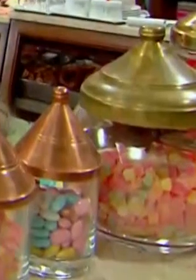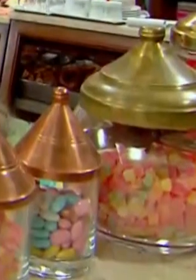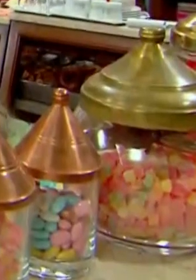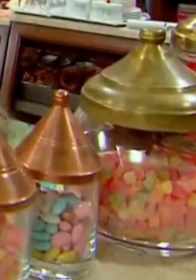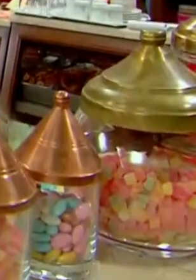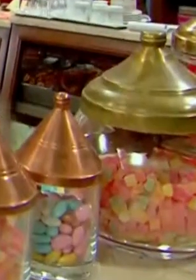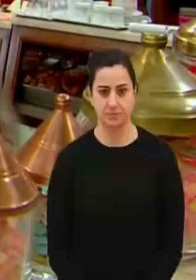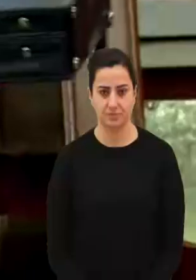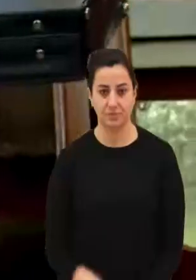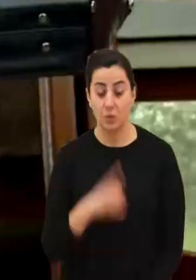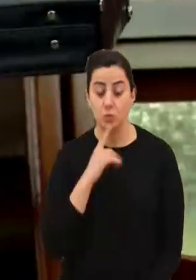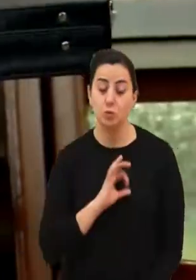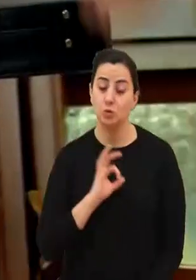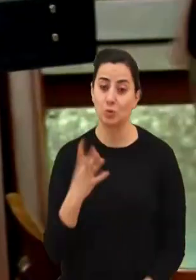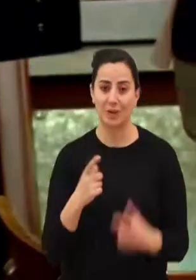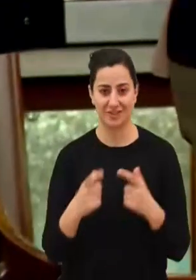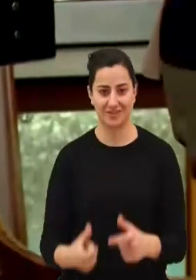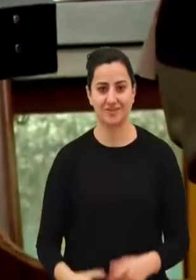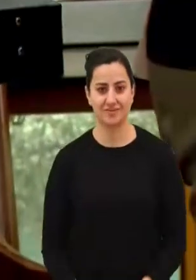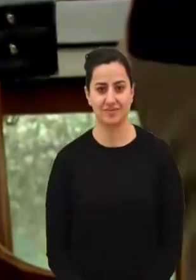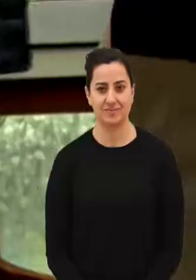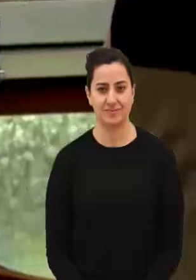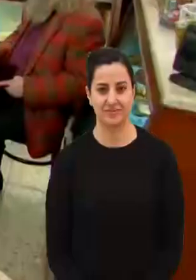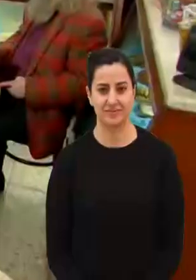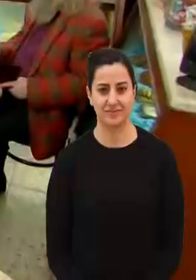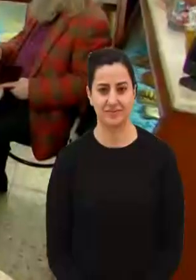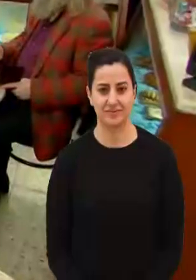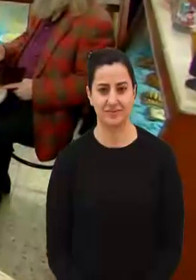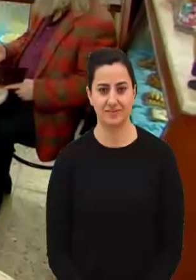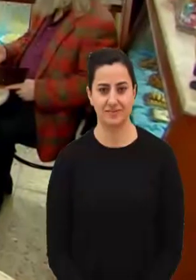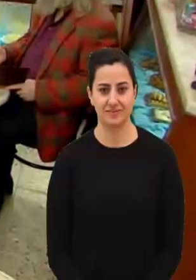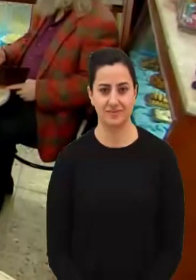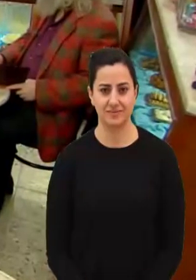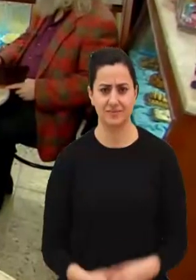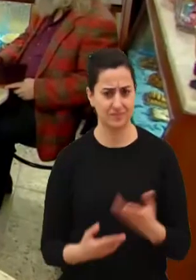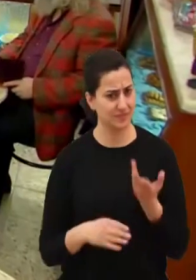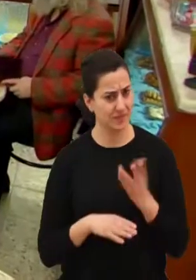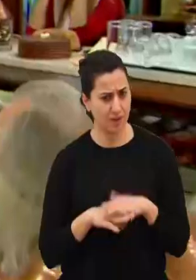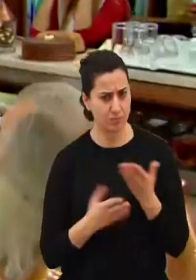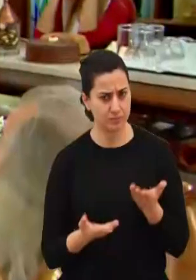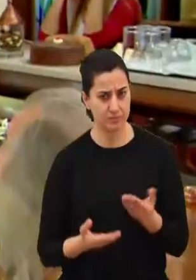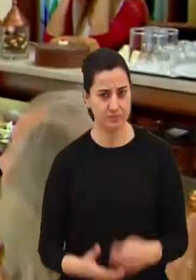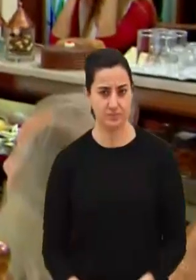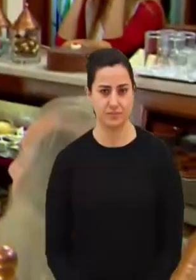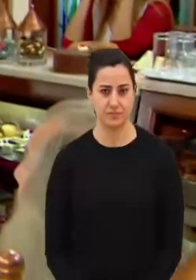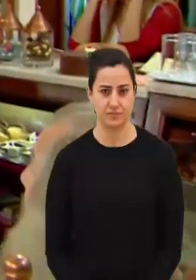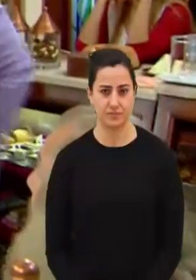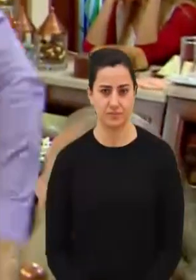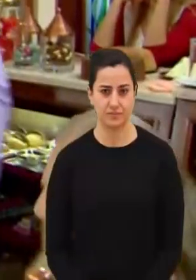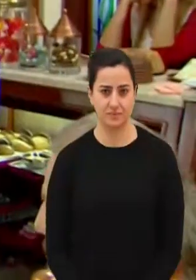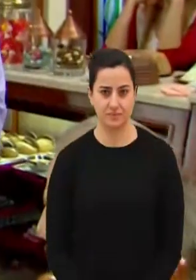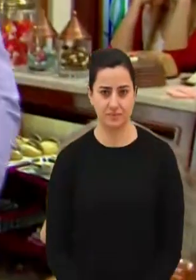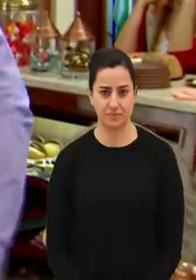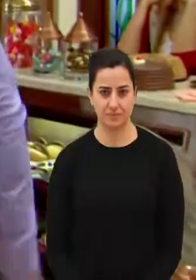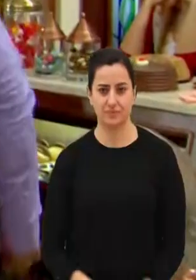Acayip güzel bir tatlı. Ağzına layık. Rıza ile Selahattin dışarıdan merakla onları hayırdır izliyorlar. Hayır mı? Hayır